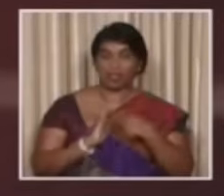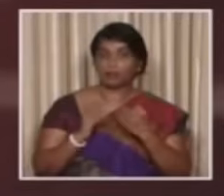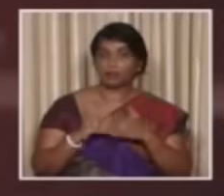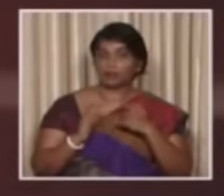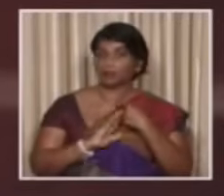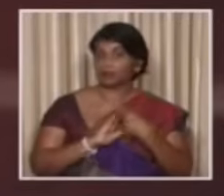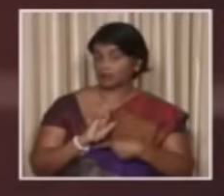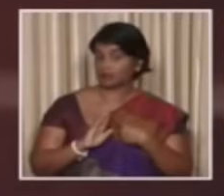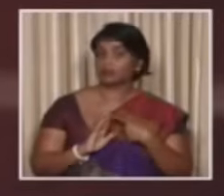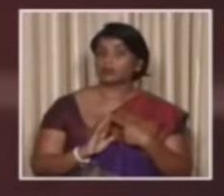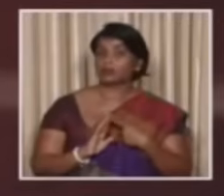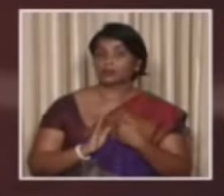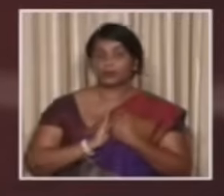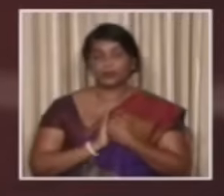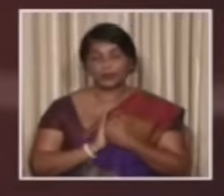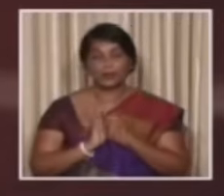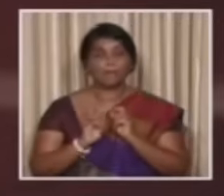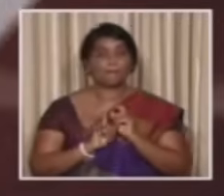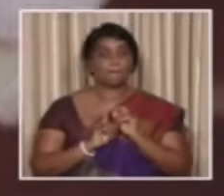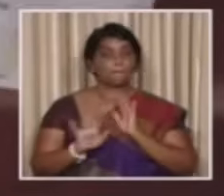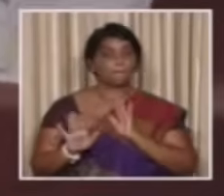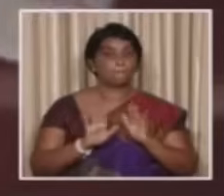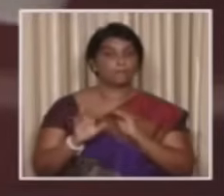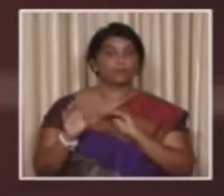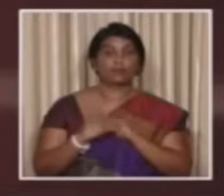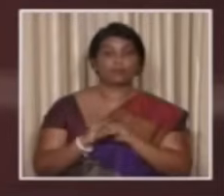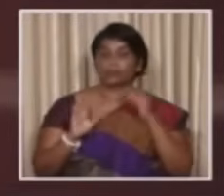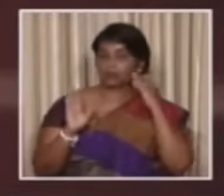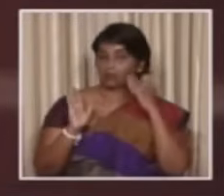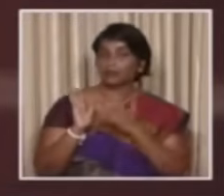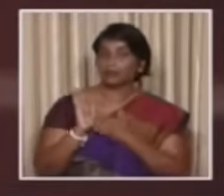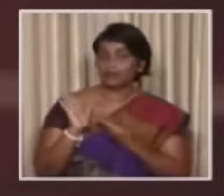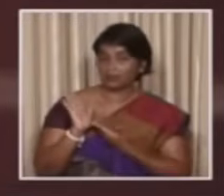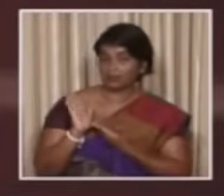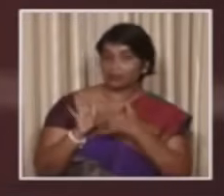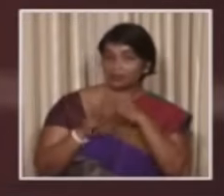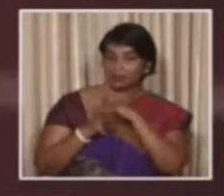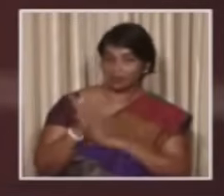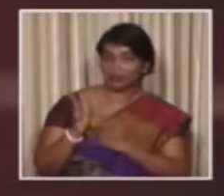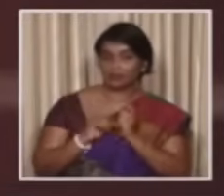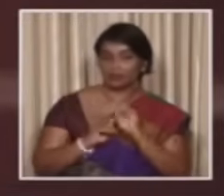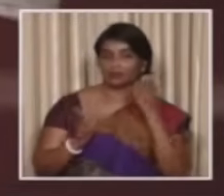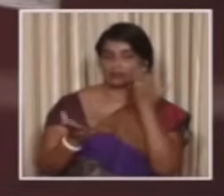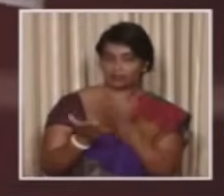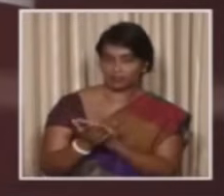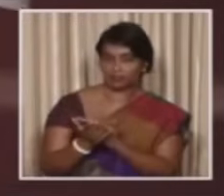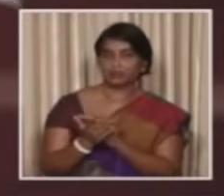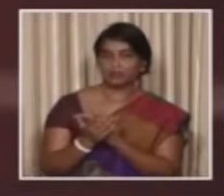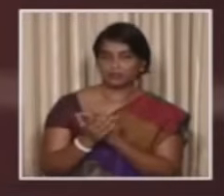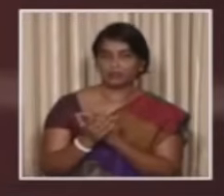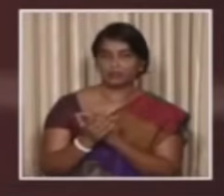මුළු රටටම යුක්තිගරුක පාලනයකට ප්‍රවේශයක් පිළිබඳව මේ ආටිකල් මම මේක සභාගත කරනවා. ගරු